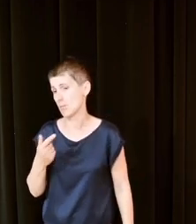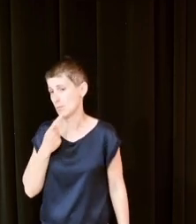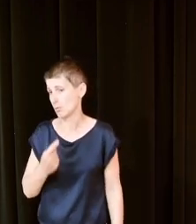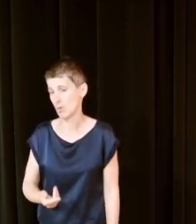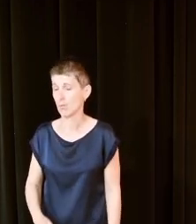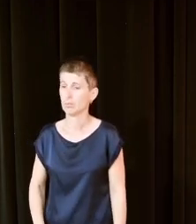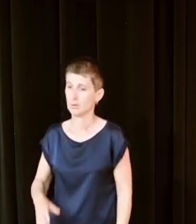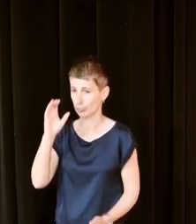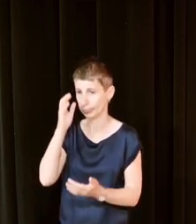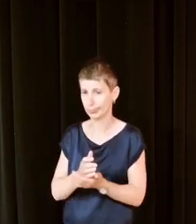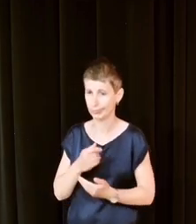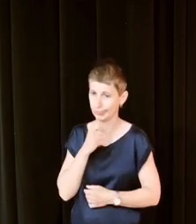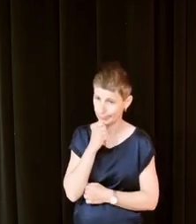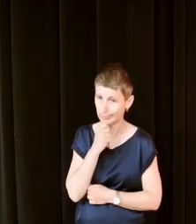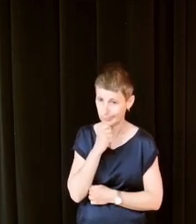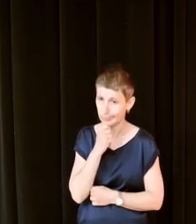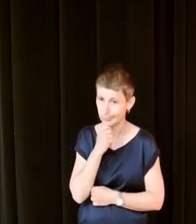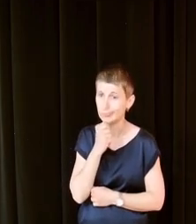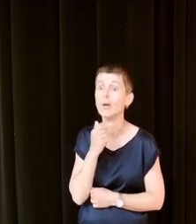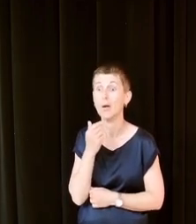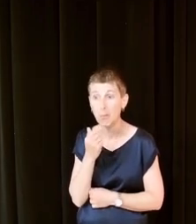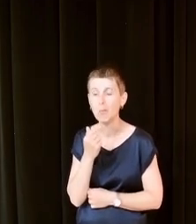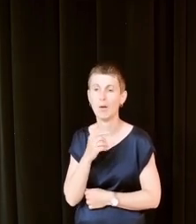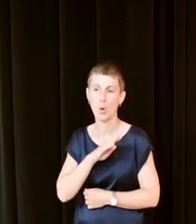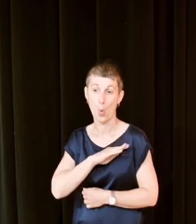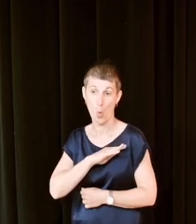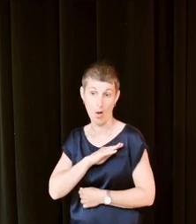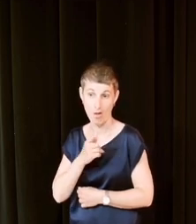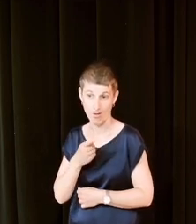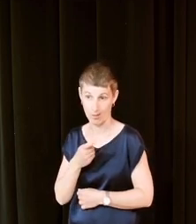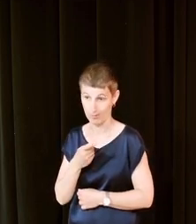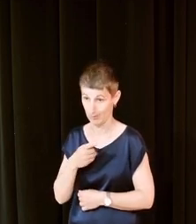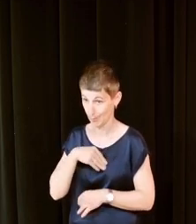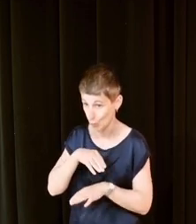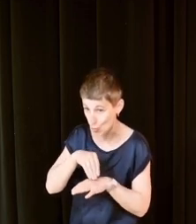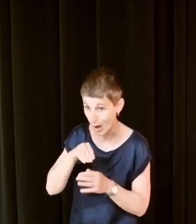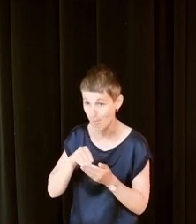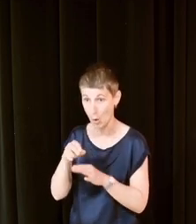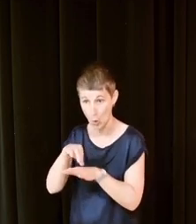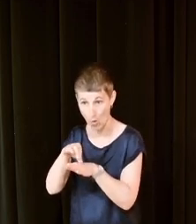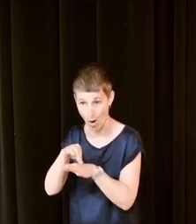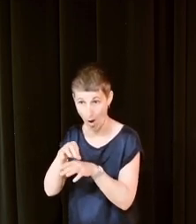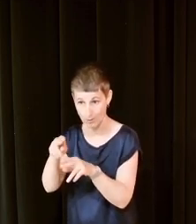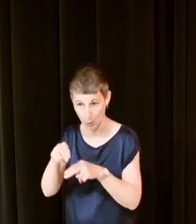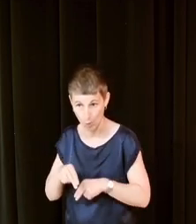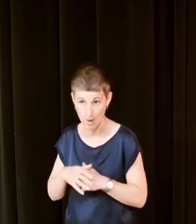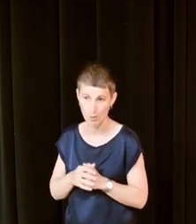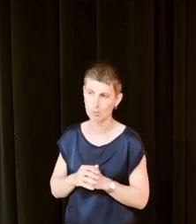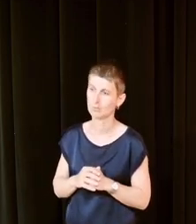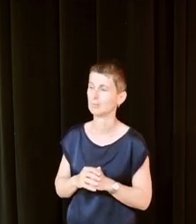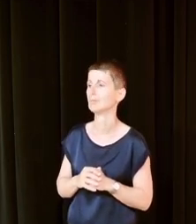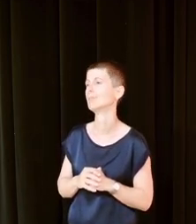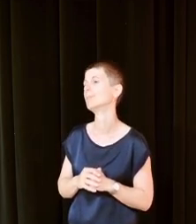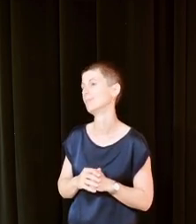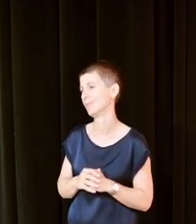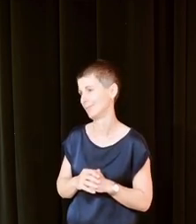öffentlich, wenn dann von den KollegInnen, das sind dann Ärzte und Psychotherapeuten und so weiter, die Aussage kommt,